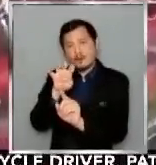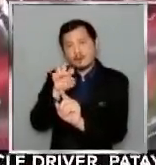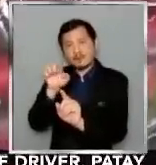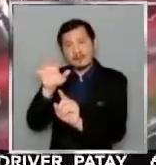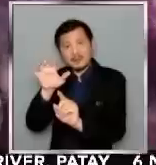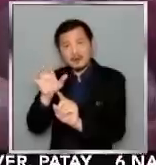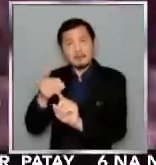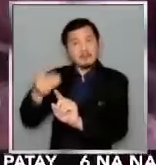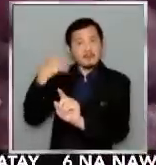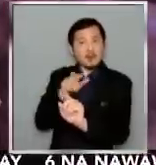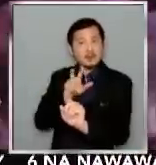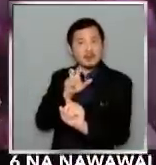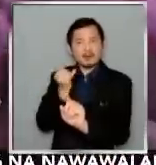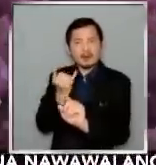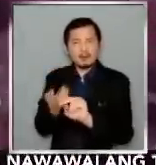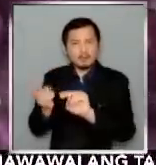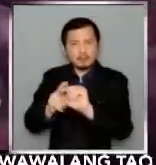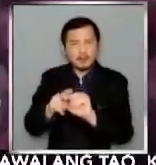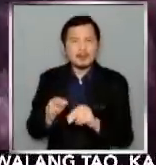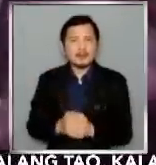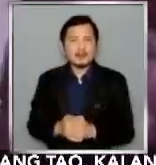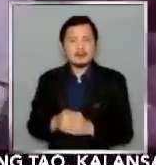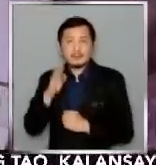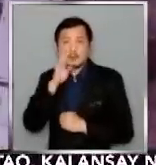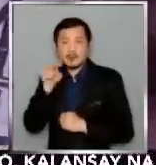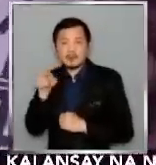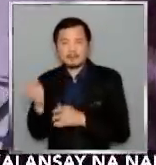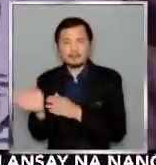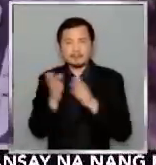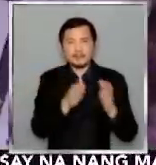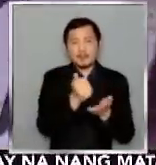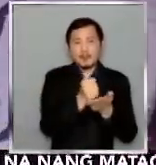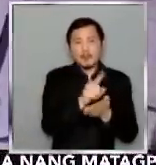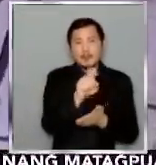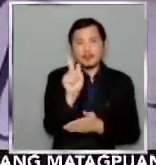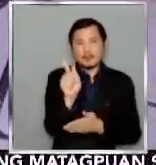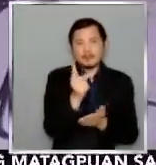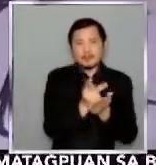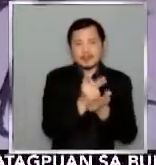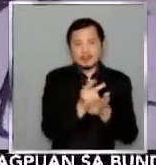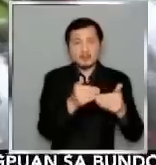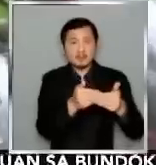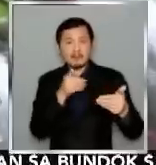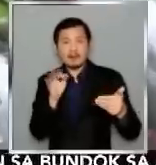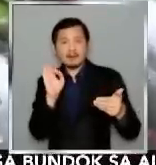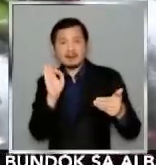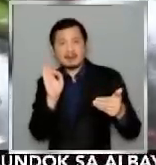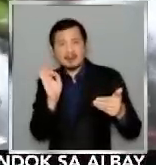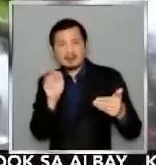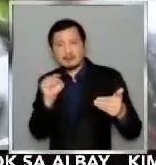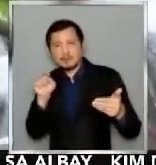300 pesos. Ang bawang naman, 120 pesos kada kilo na mula sa dating 90 to 100 pesos.